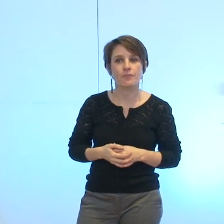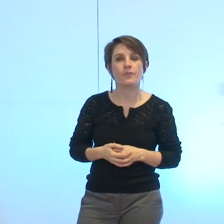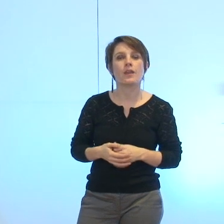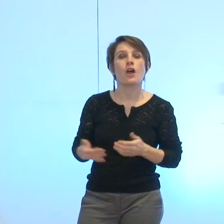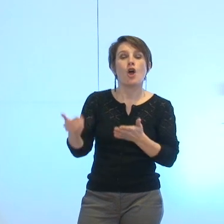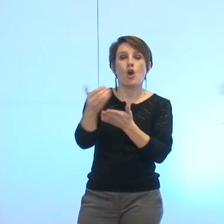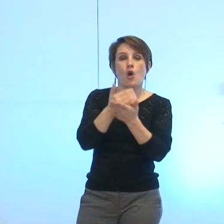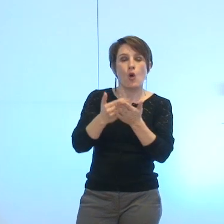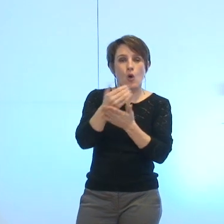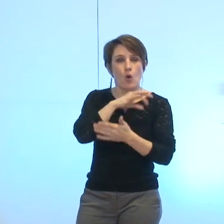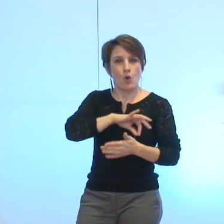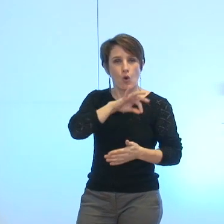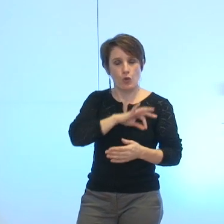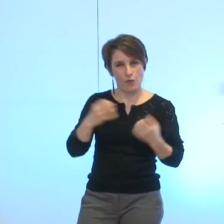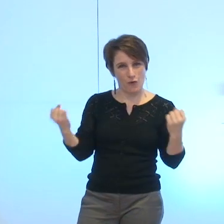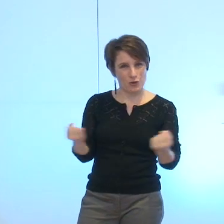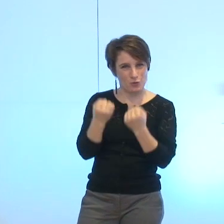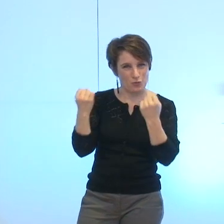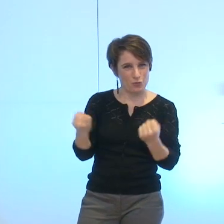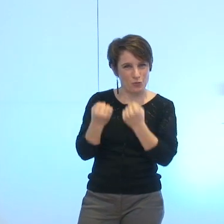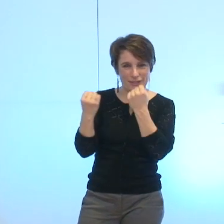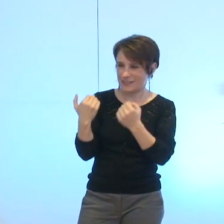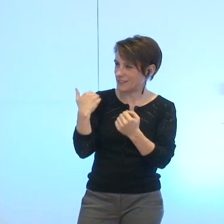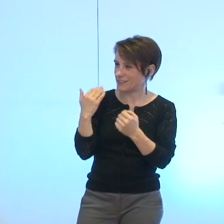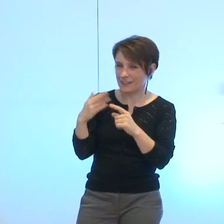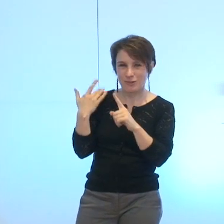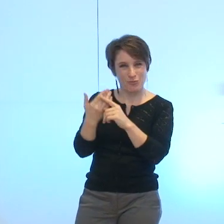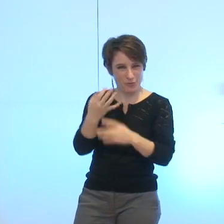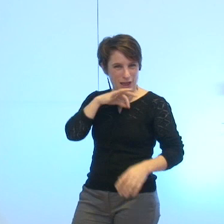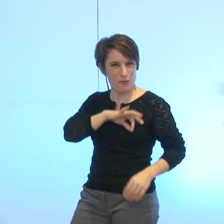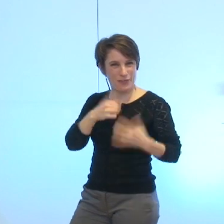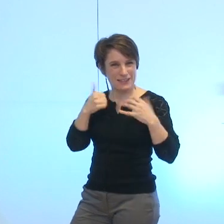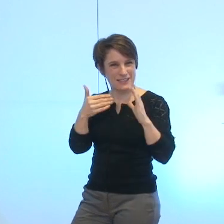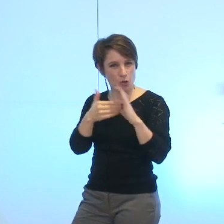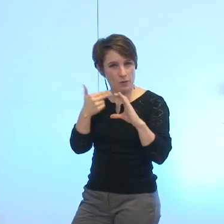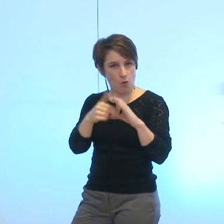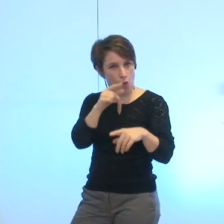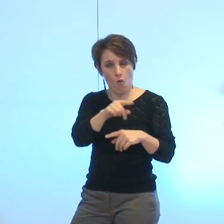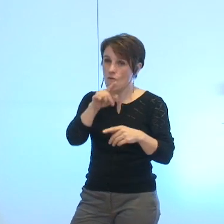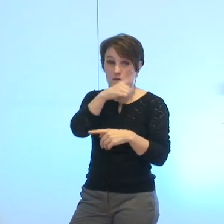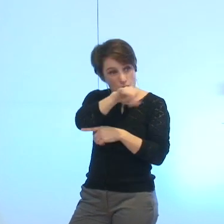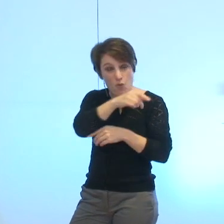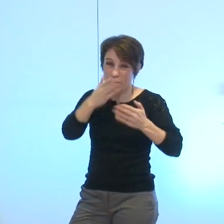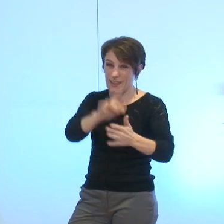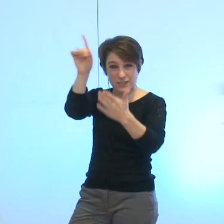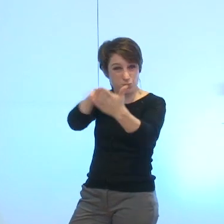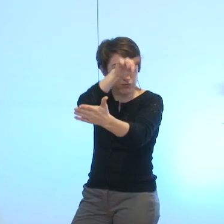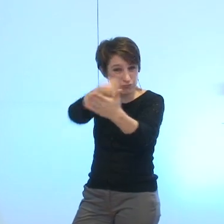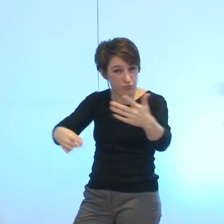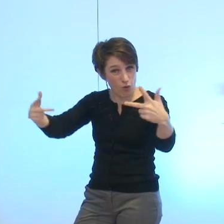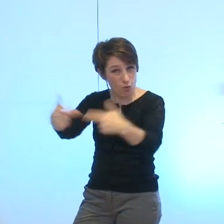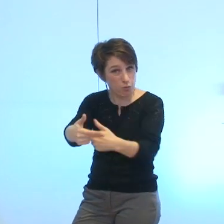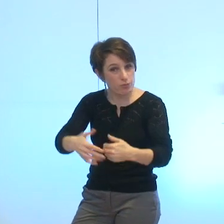publicité qui rapportait à la ville 600000 € vous avez effacé